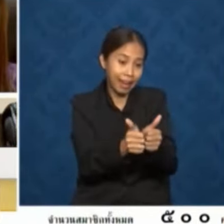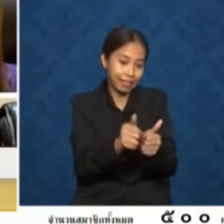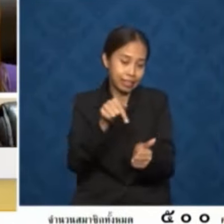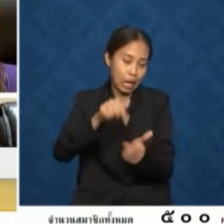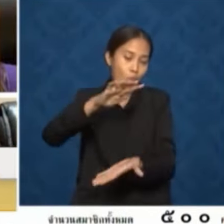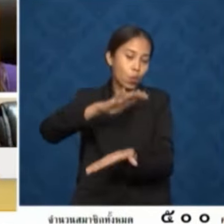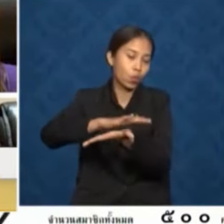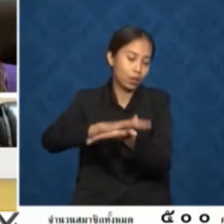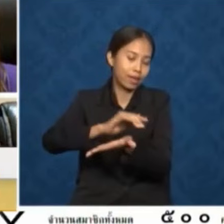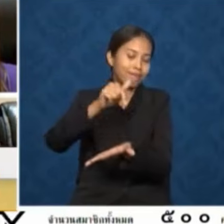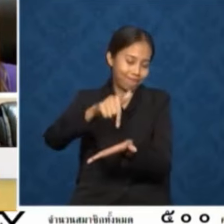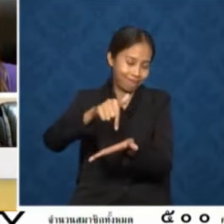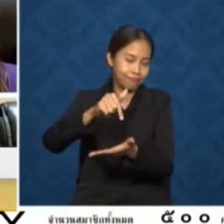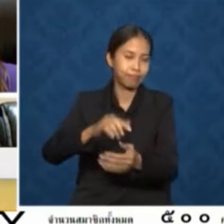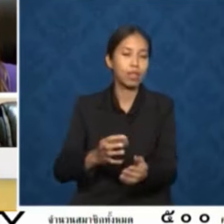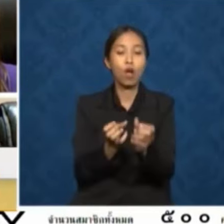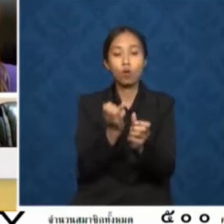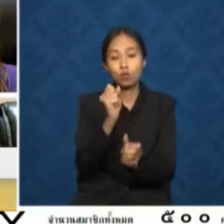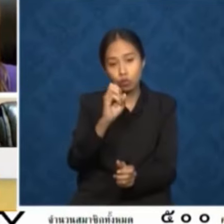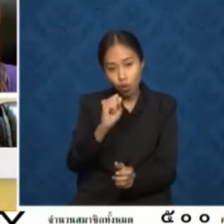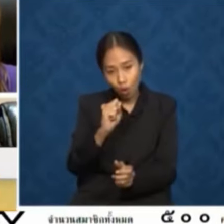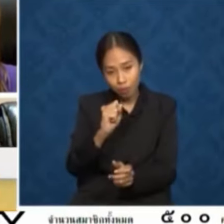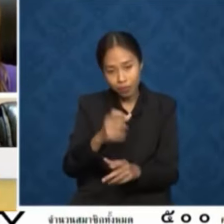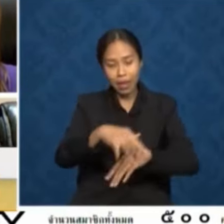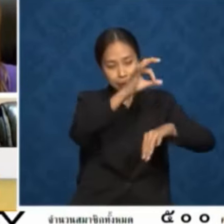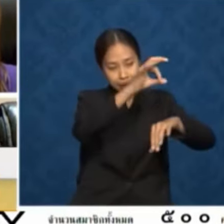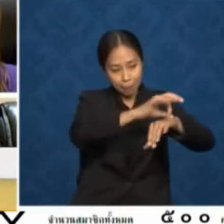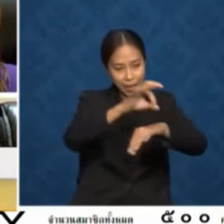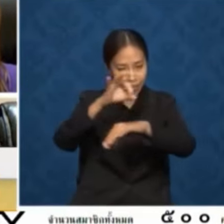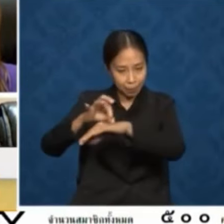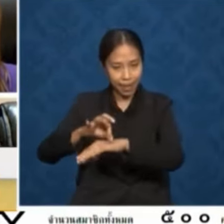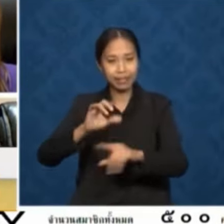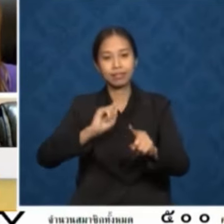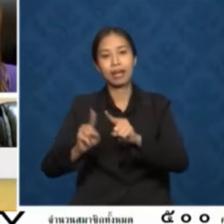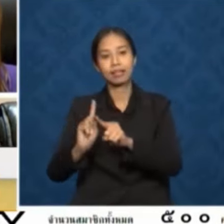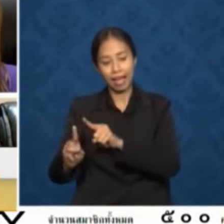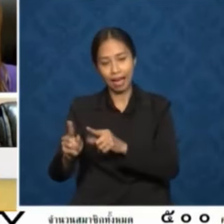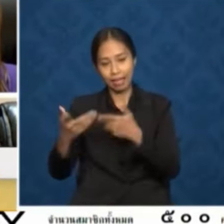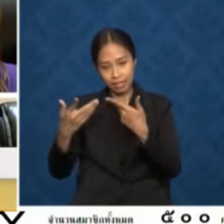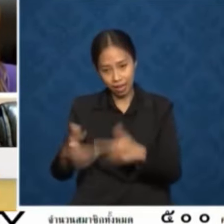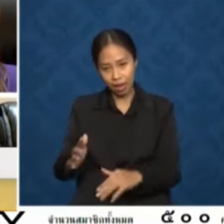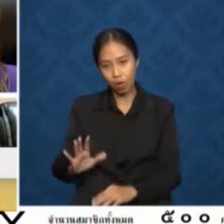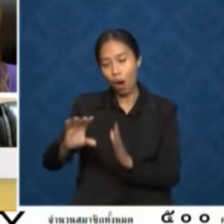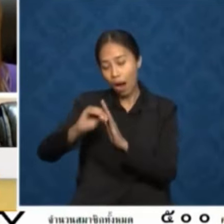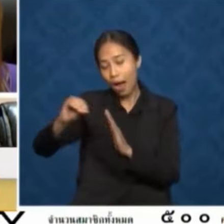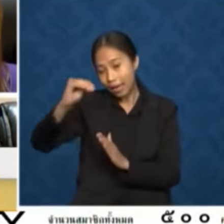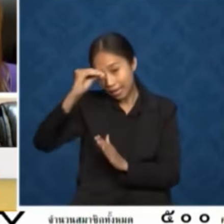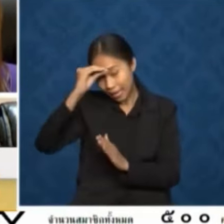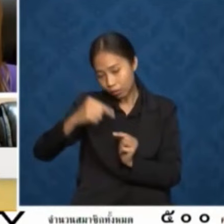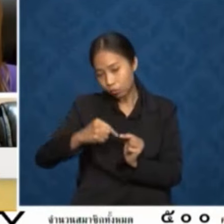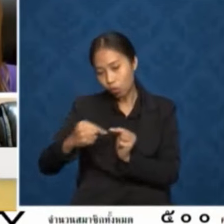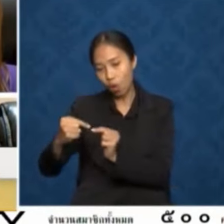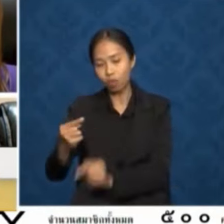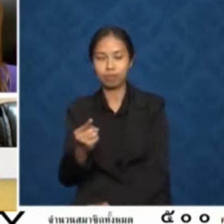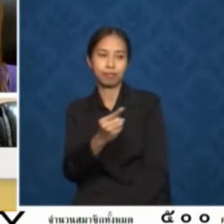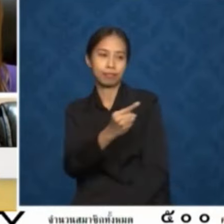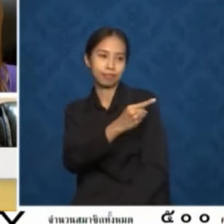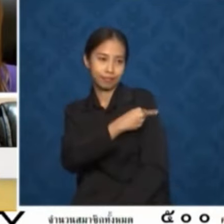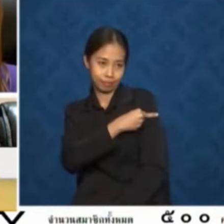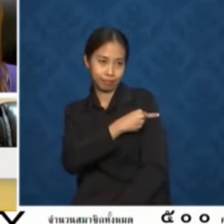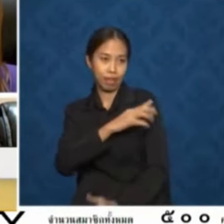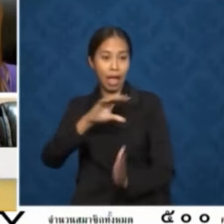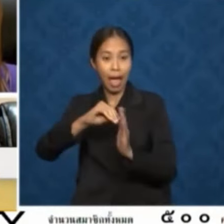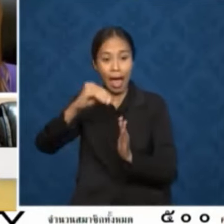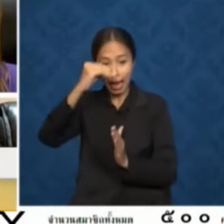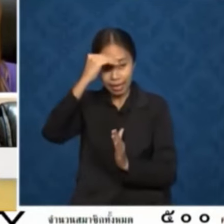เรียนในแต่ละตำแหน่งแล้วไปเรียนในระดับปริญญาตรีเรียนสา